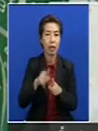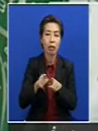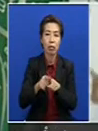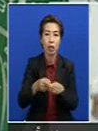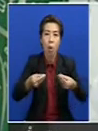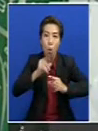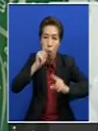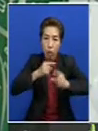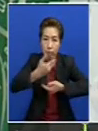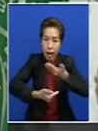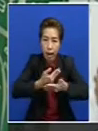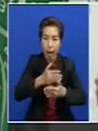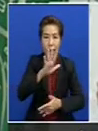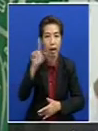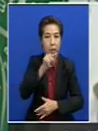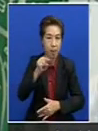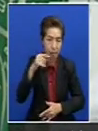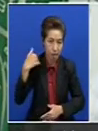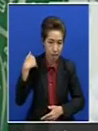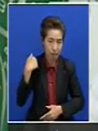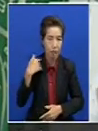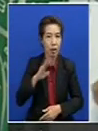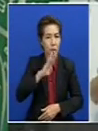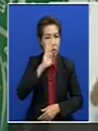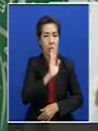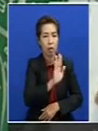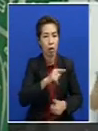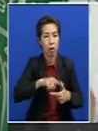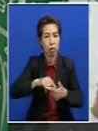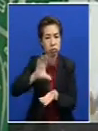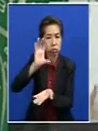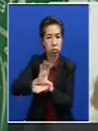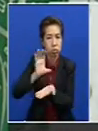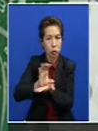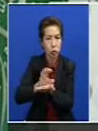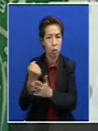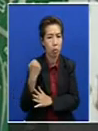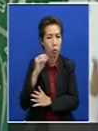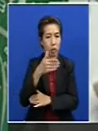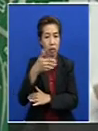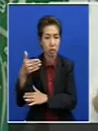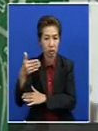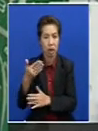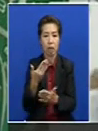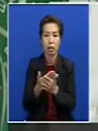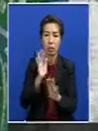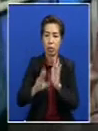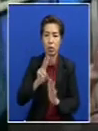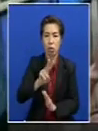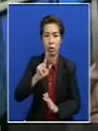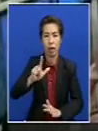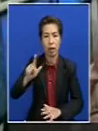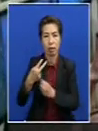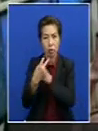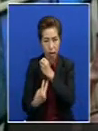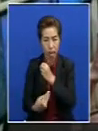หุ้นสูงสุด 5% ของบริษัทอารามโกการก่อตั้งกองทุนความมั่นคงแห่งชาติที่มีมูลค่ากว่า2 ล้านล้านดอลลาร์